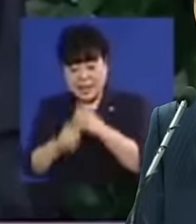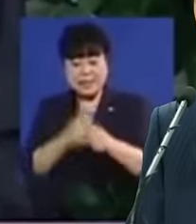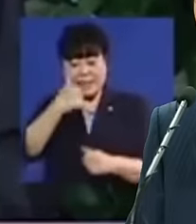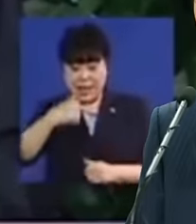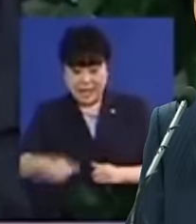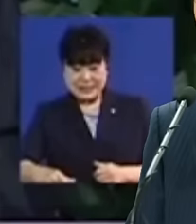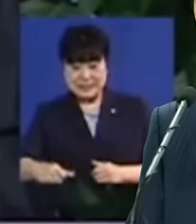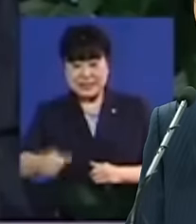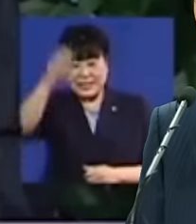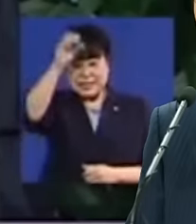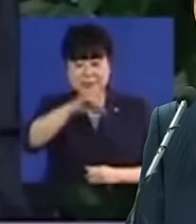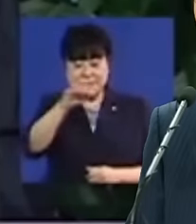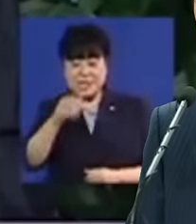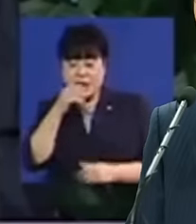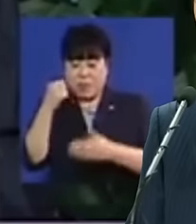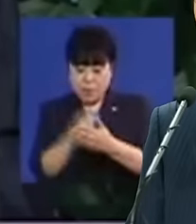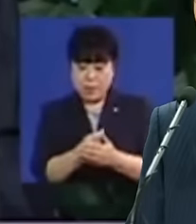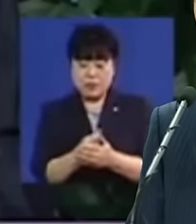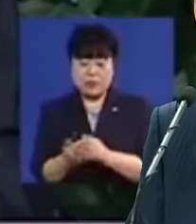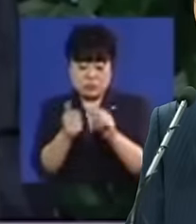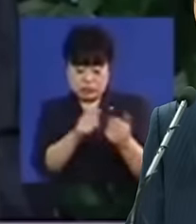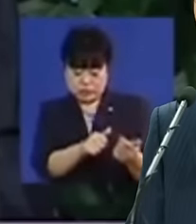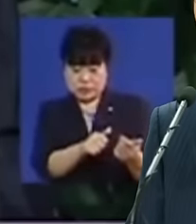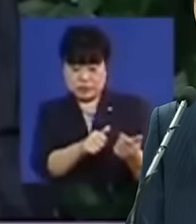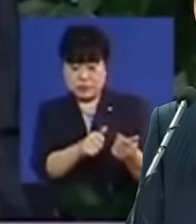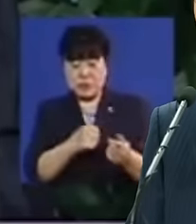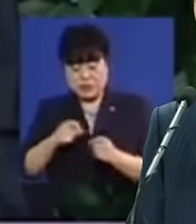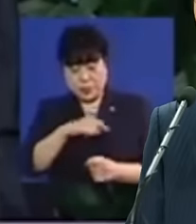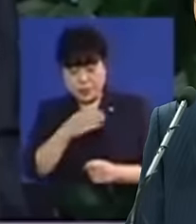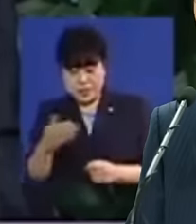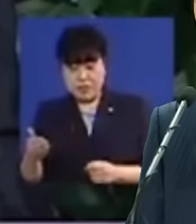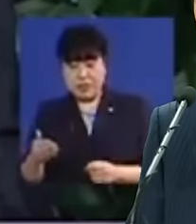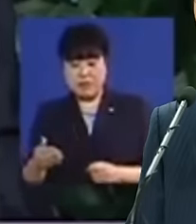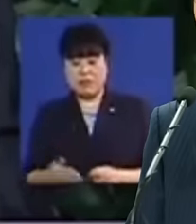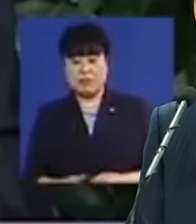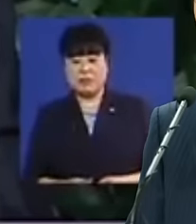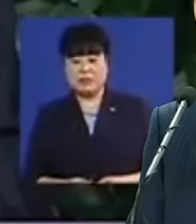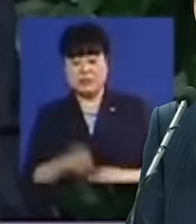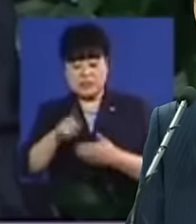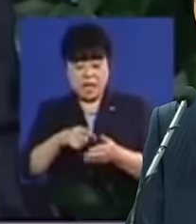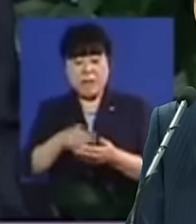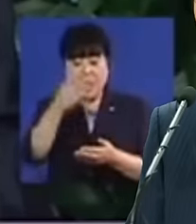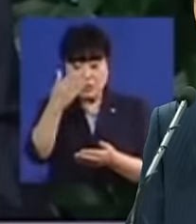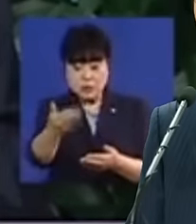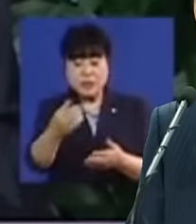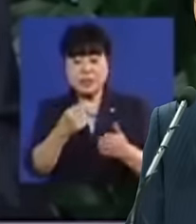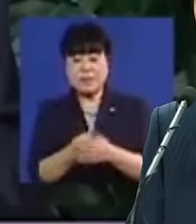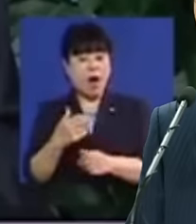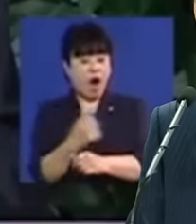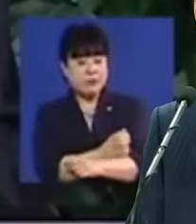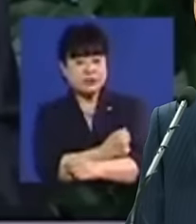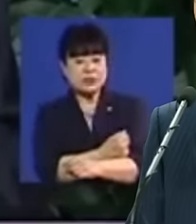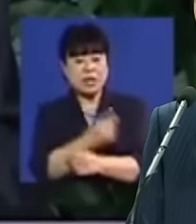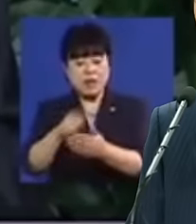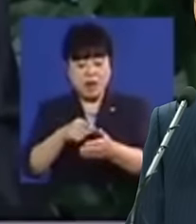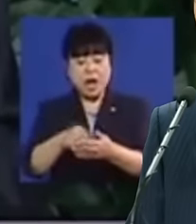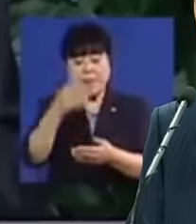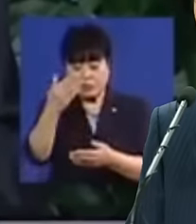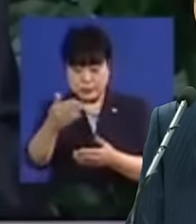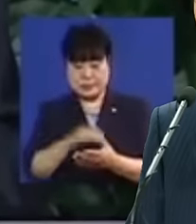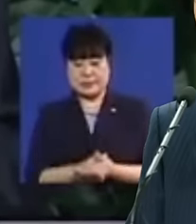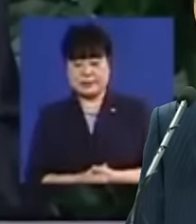아들이 십자가에 못 박여 몸짓고 피 흘려 그 대가를 지불한 것이니까 엄청난 대가를 지불하지